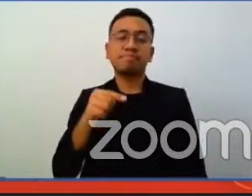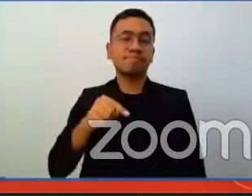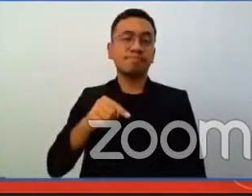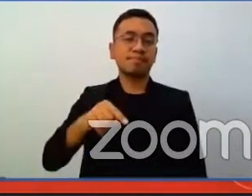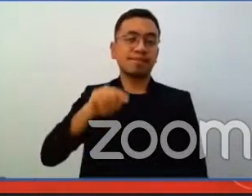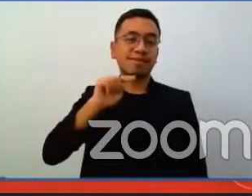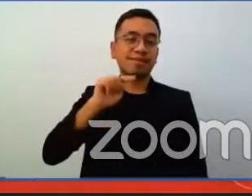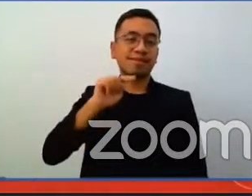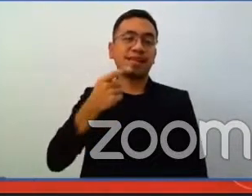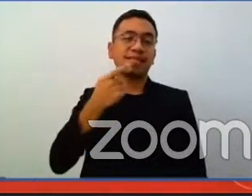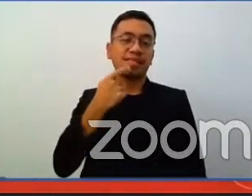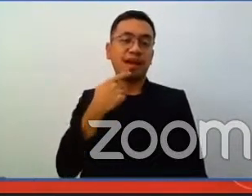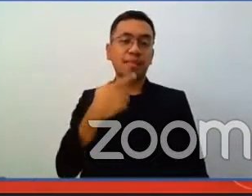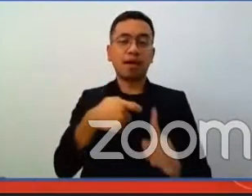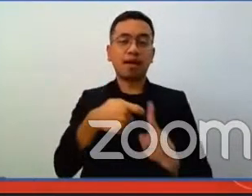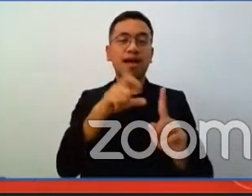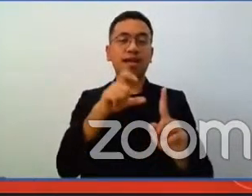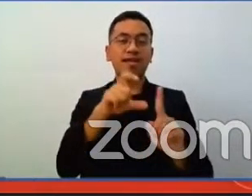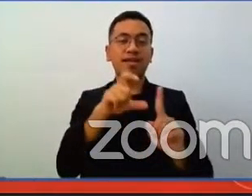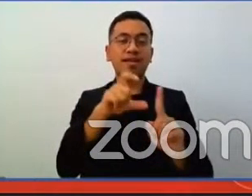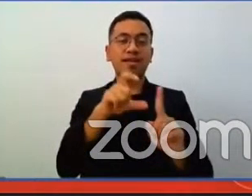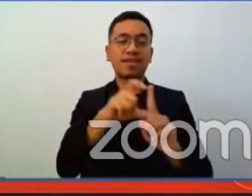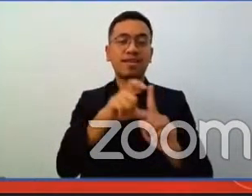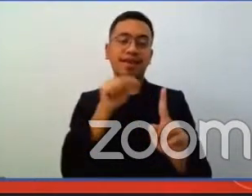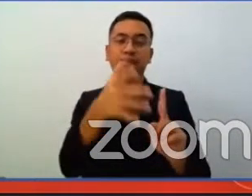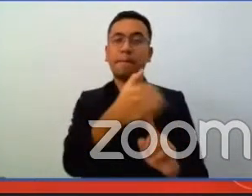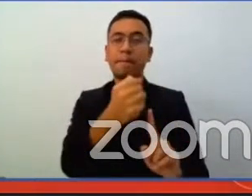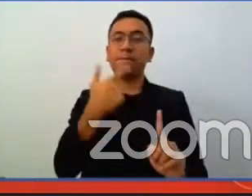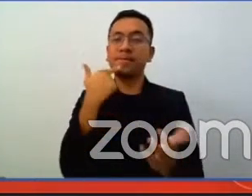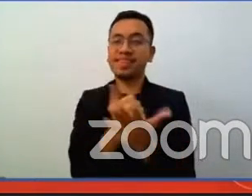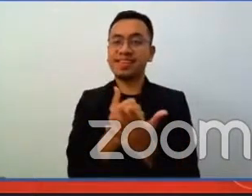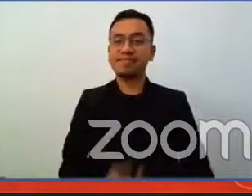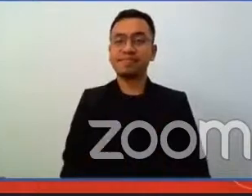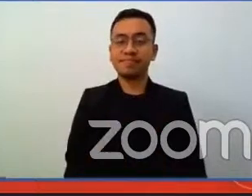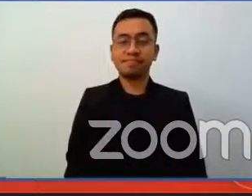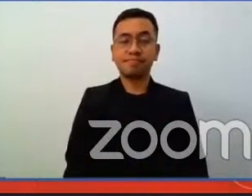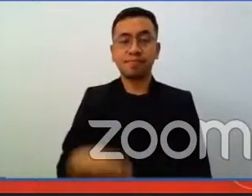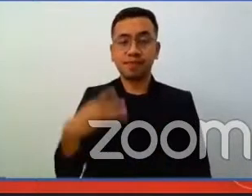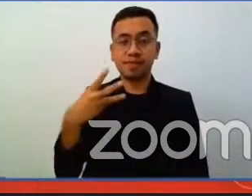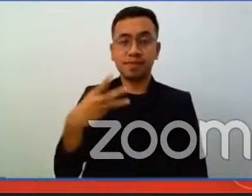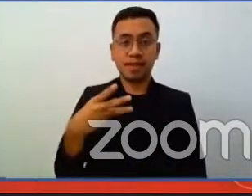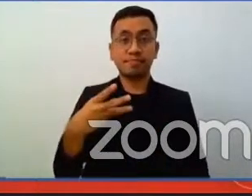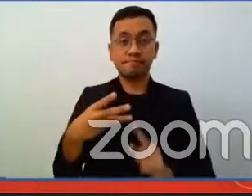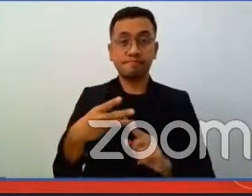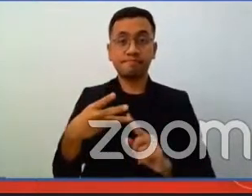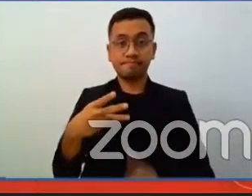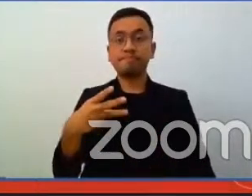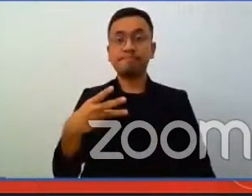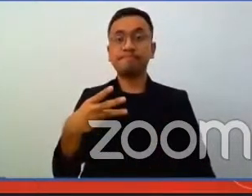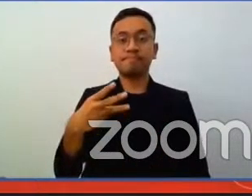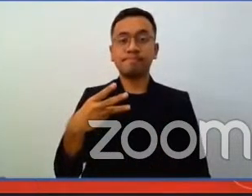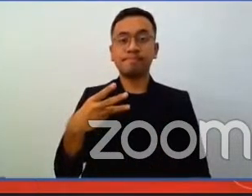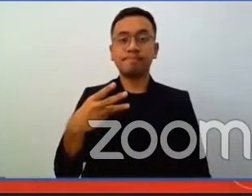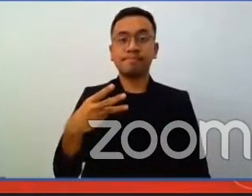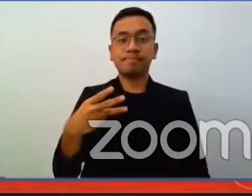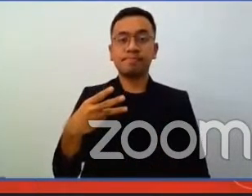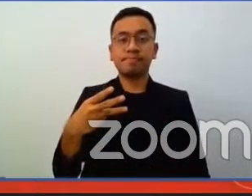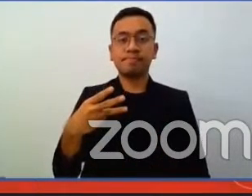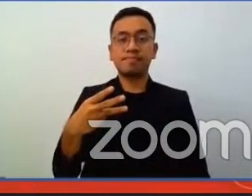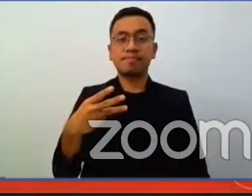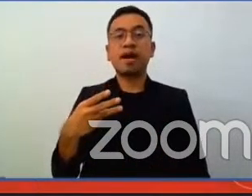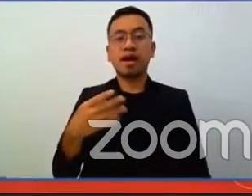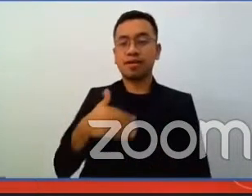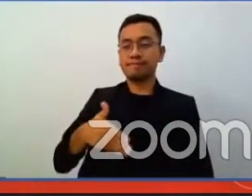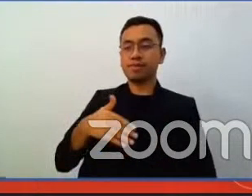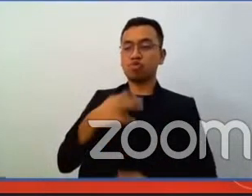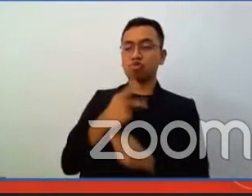pencapaian kompetensi dasar bagi siswa kita. Nah, yang ketiga, tipnya yang saya sarankan adalah berpusat